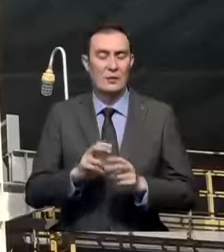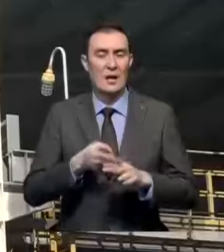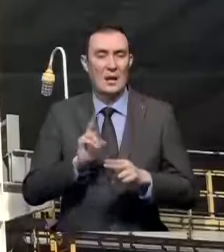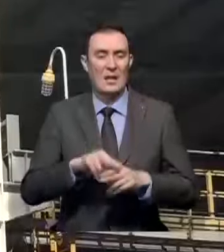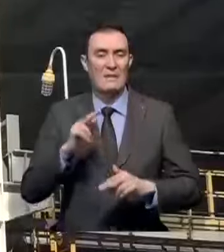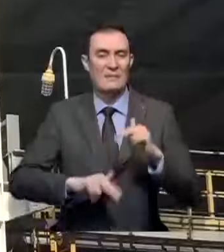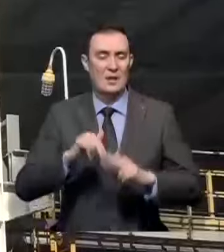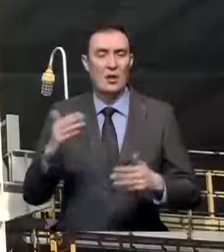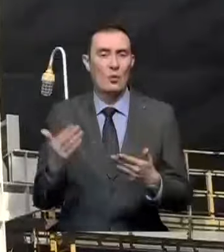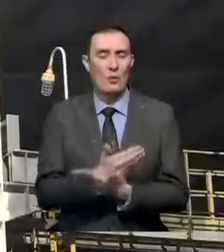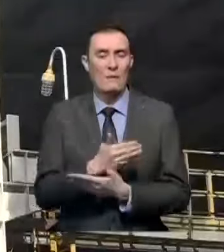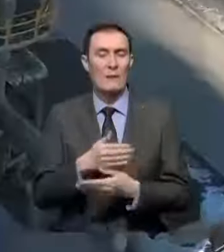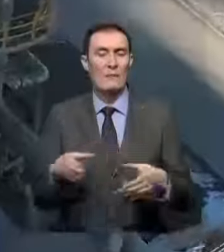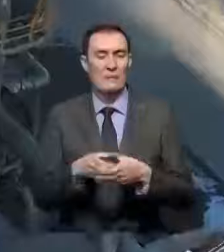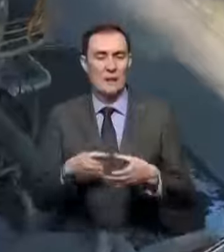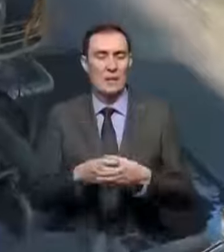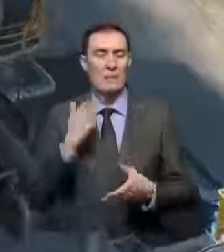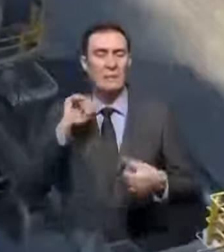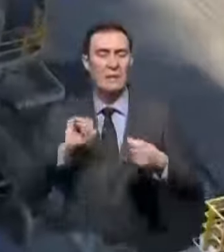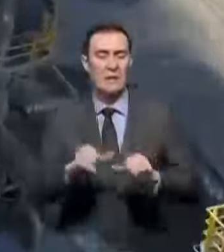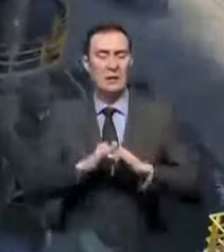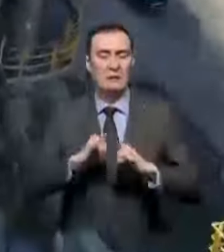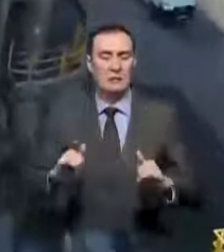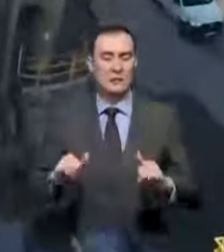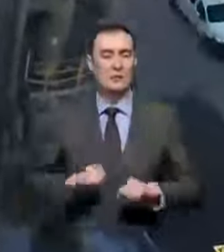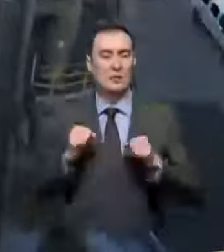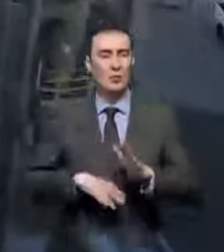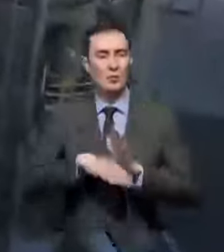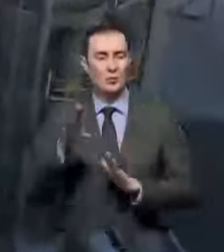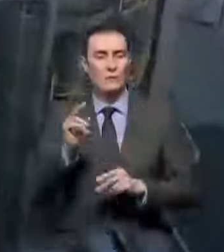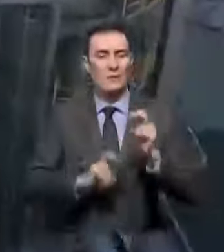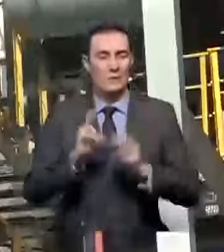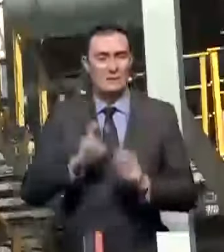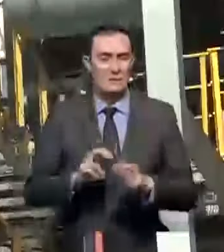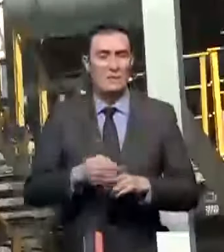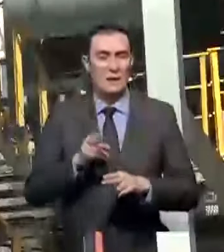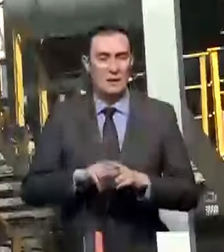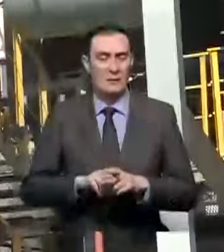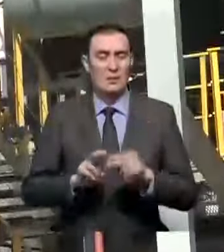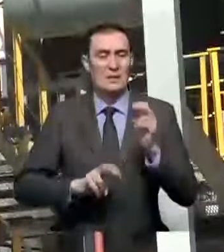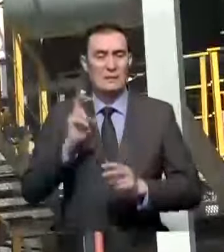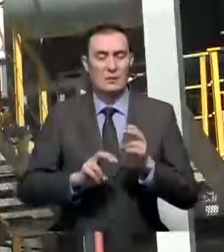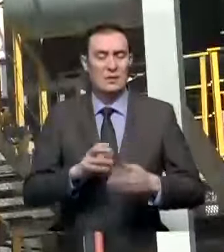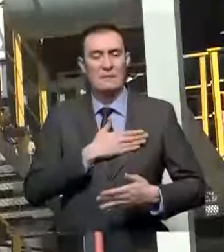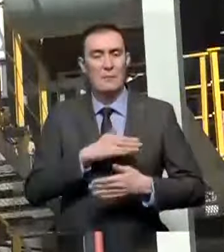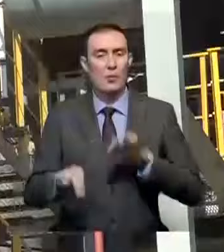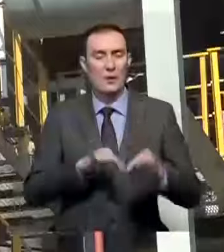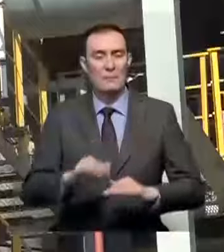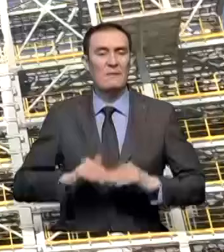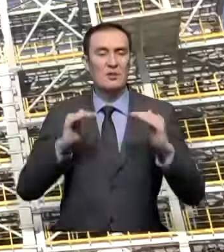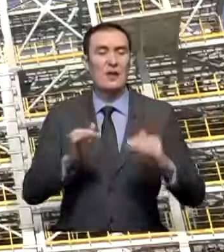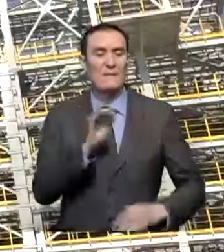сути, возведение нового предприятия. Здесь постоянно развивают и стремятся улучшить производство. С этой целью на заводе инициирован проект